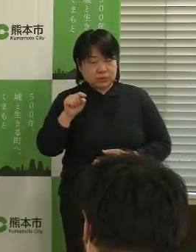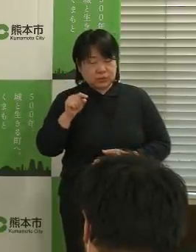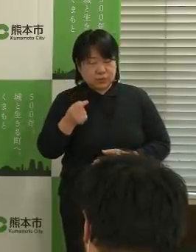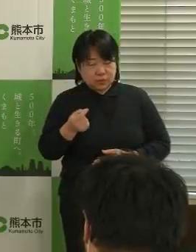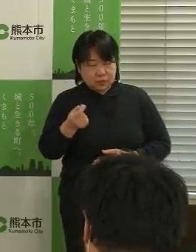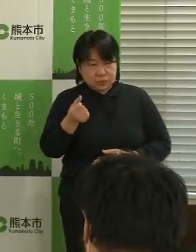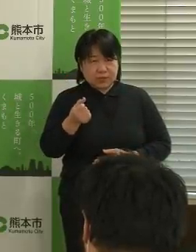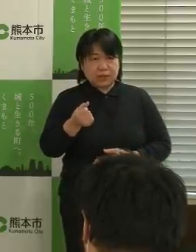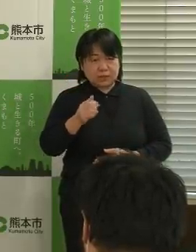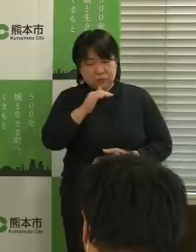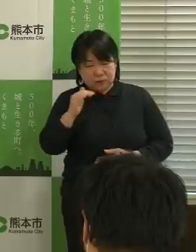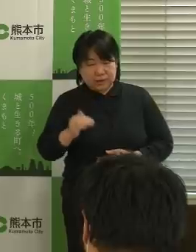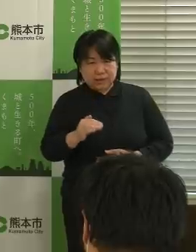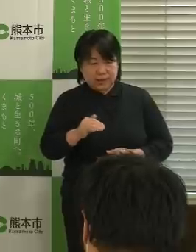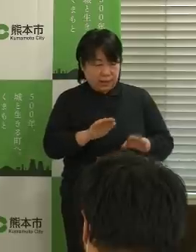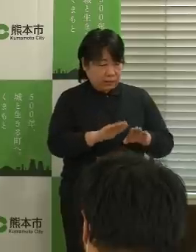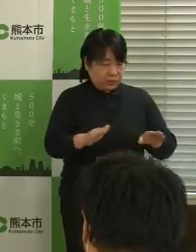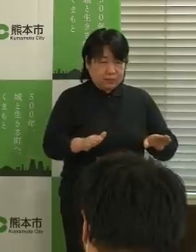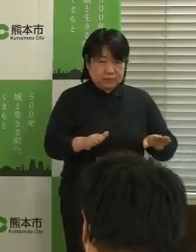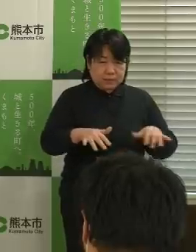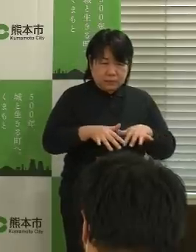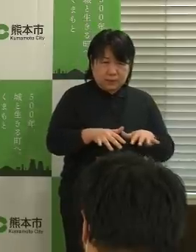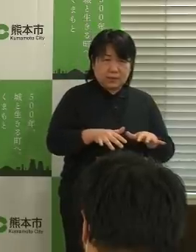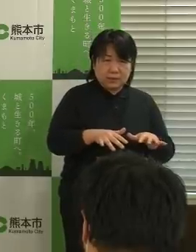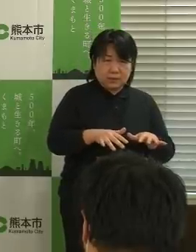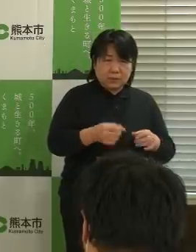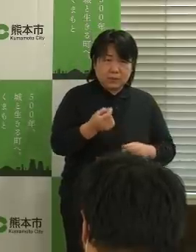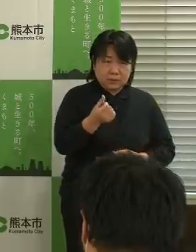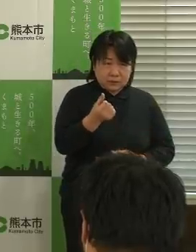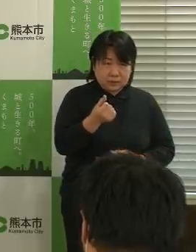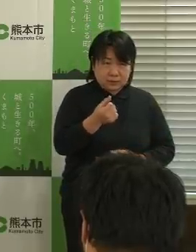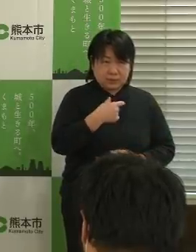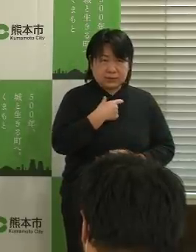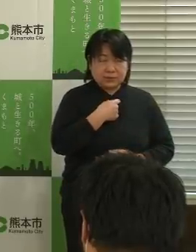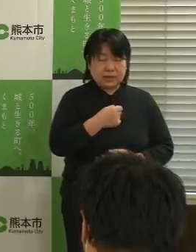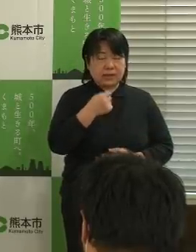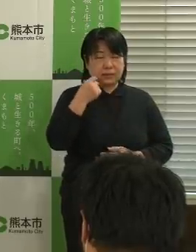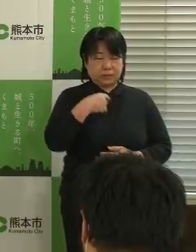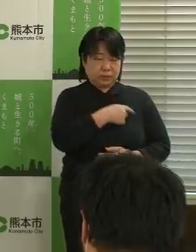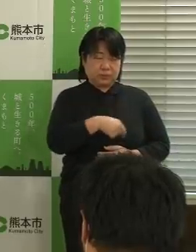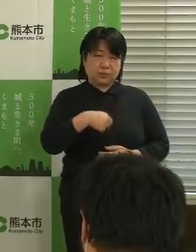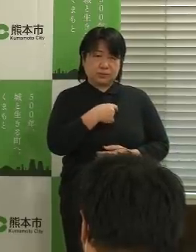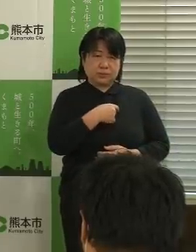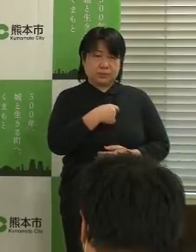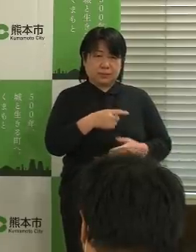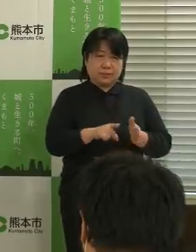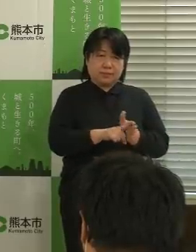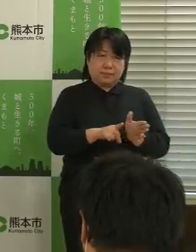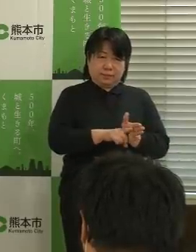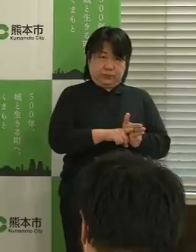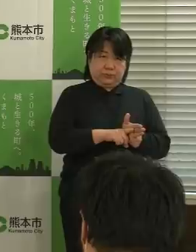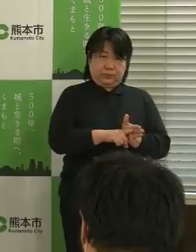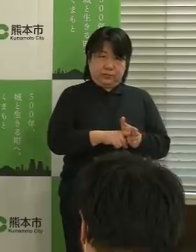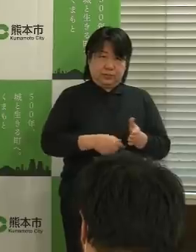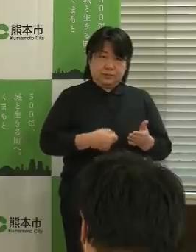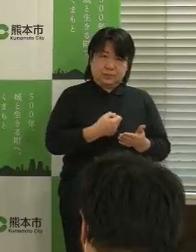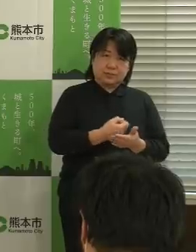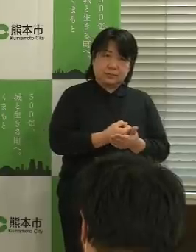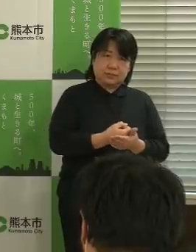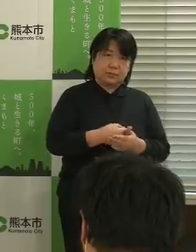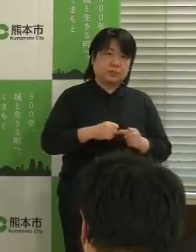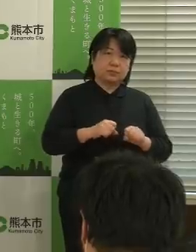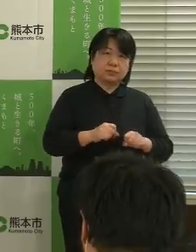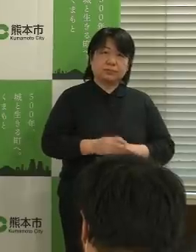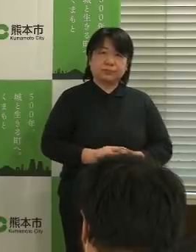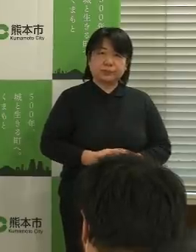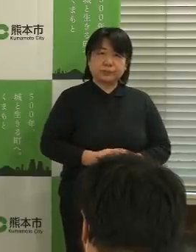なくして、子どもたちへの影響を少なくしたいと、まあ、こういうふうな気持ちで、早く決断をしたということです